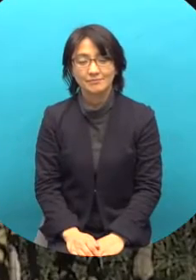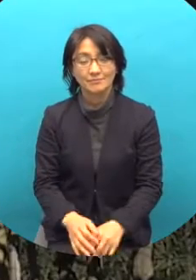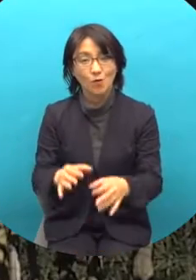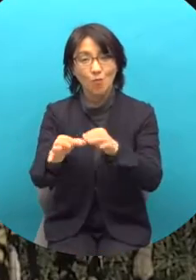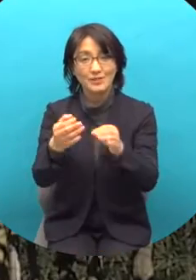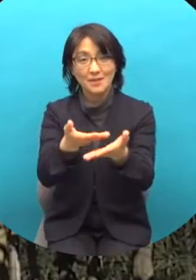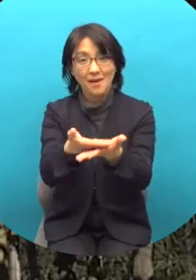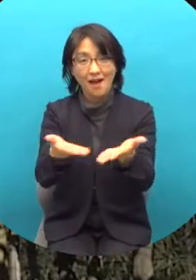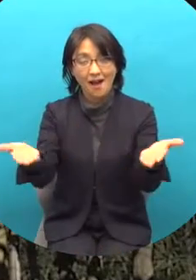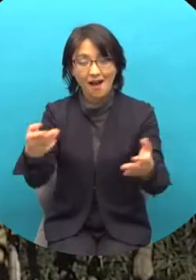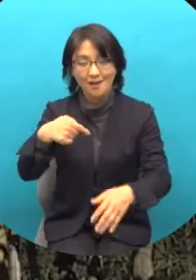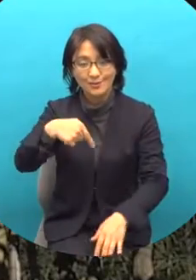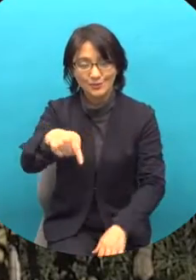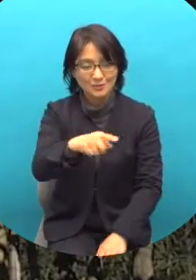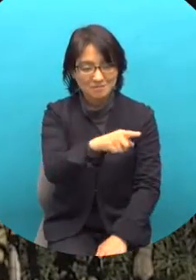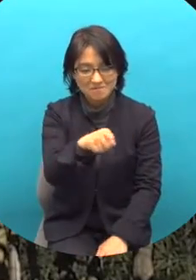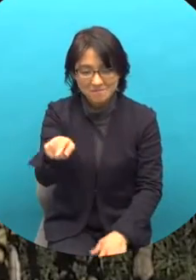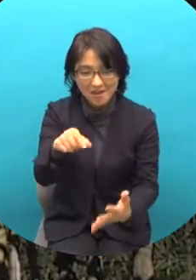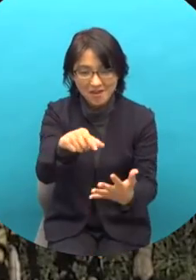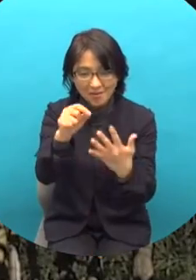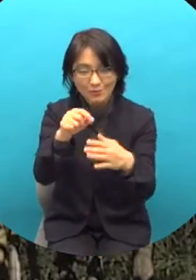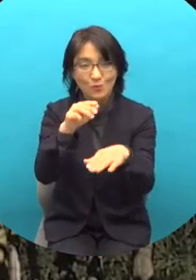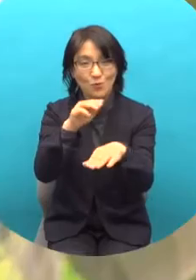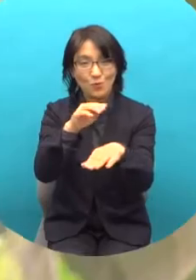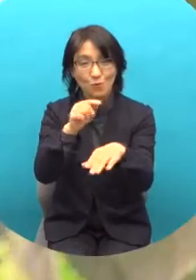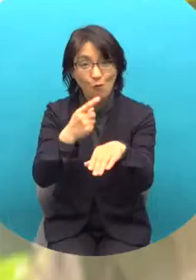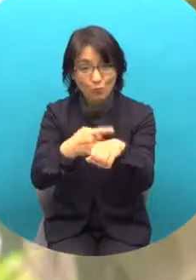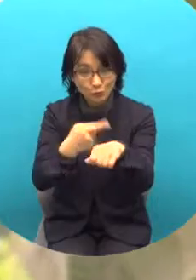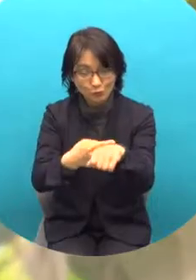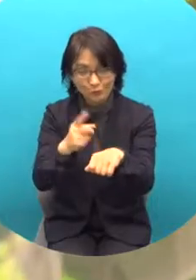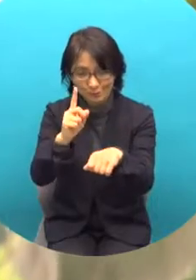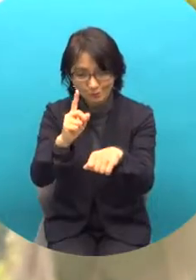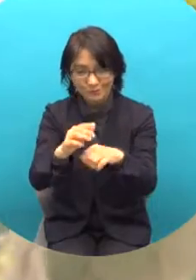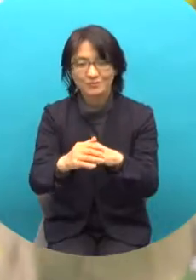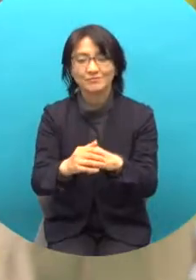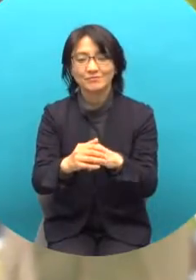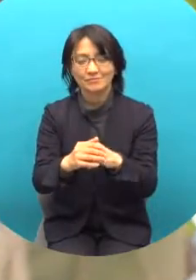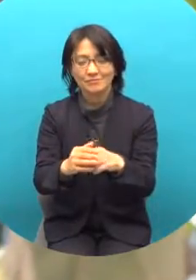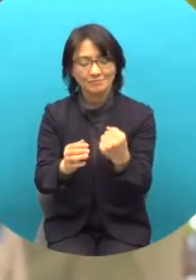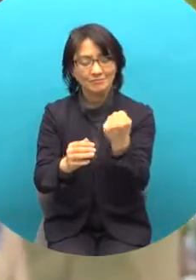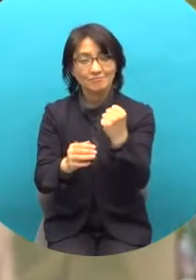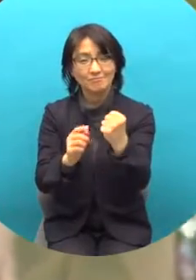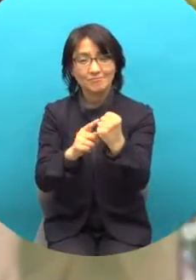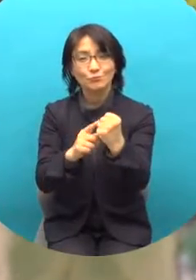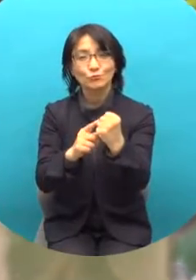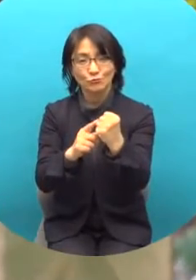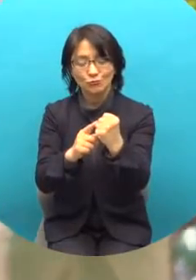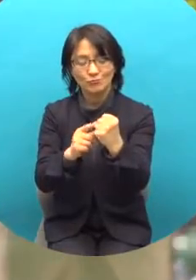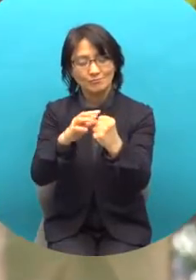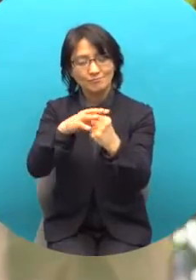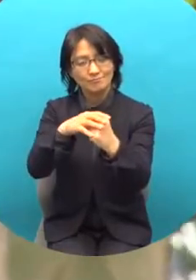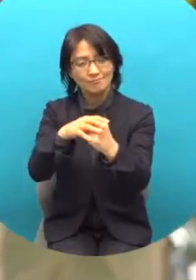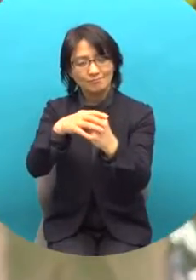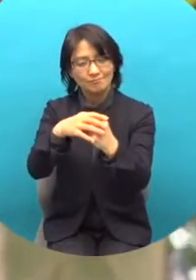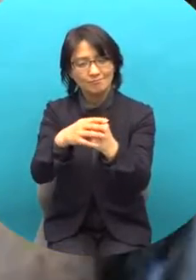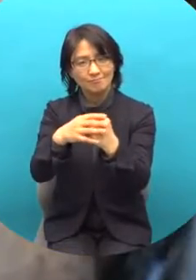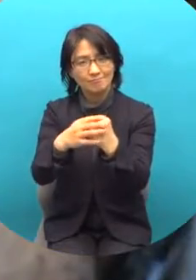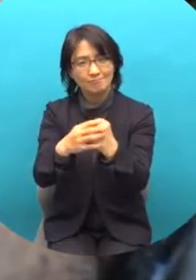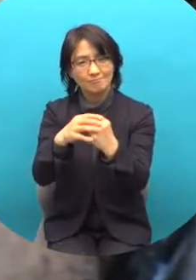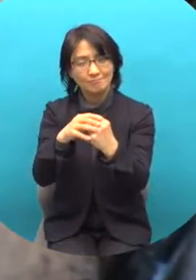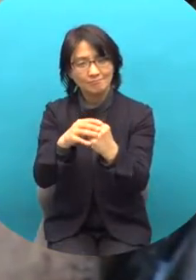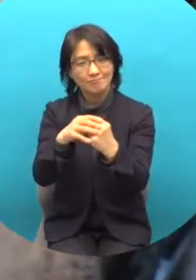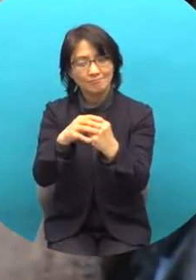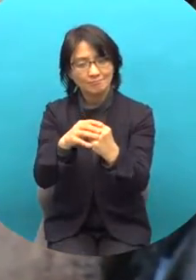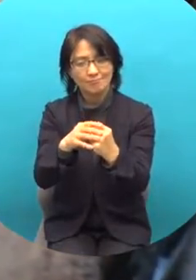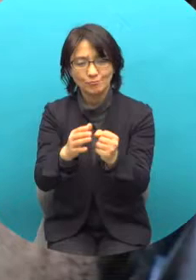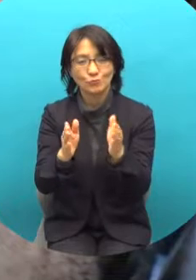お店などで選ぶ時のコツですけれども、よく力こぶしを握った時の、